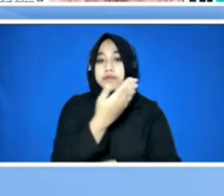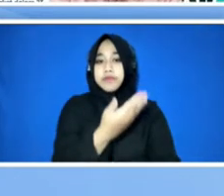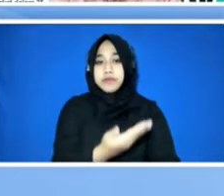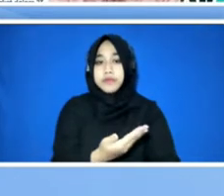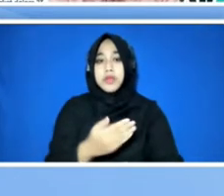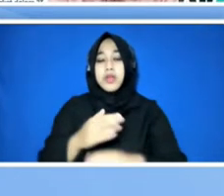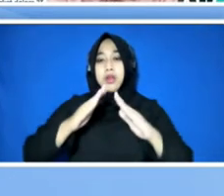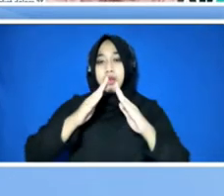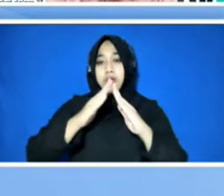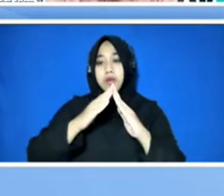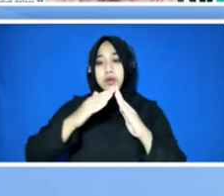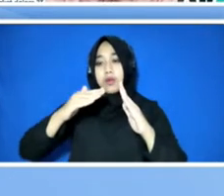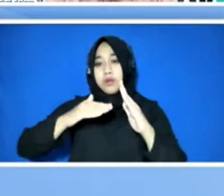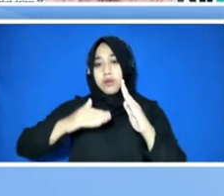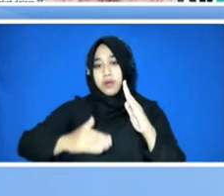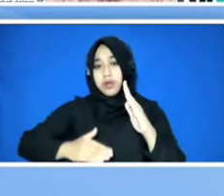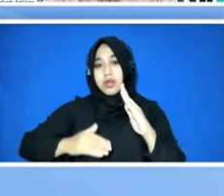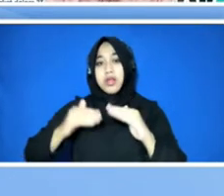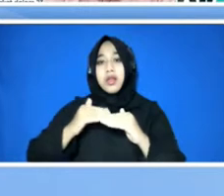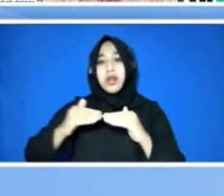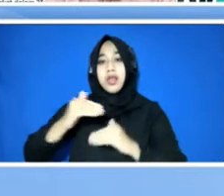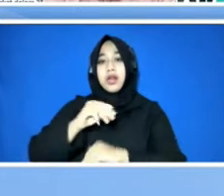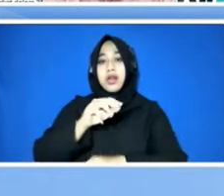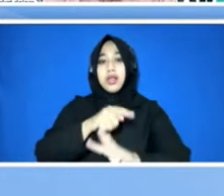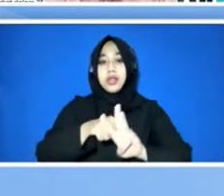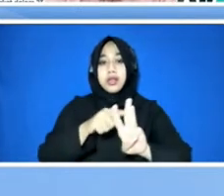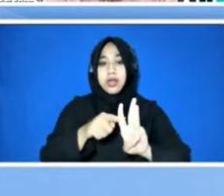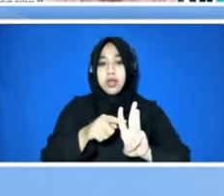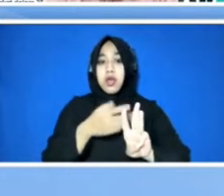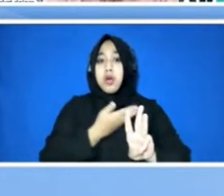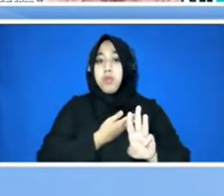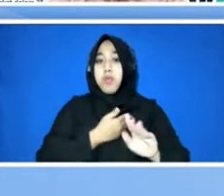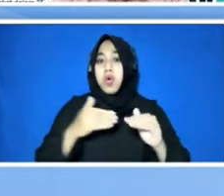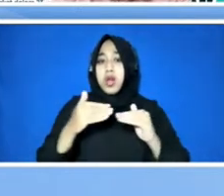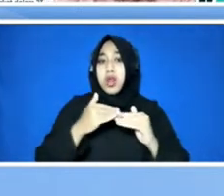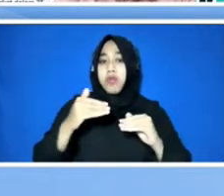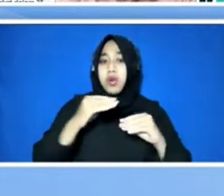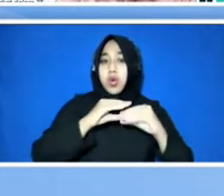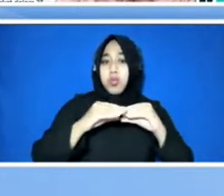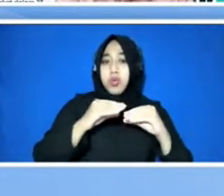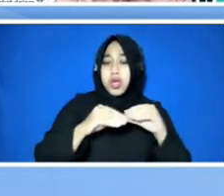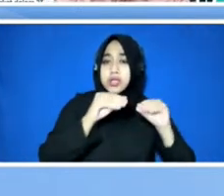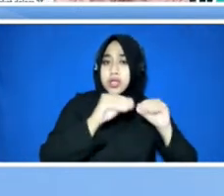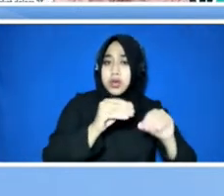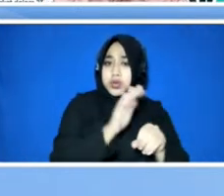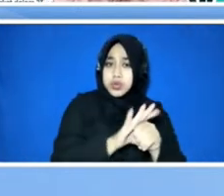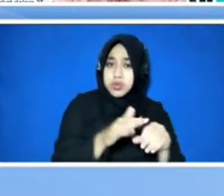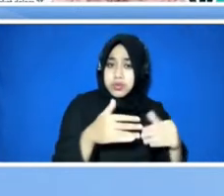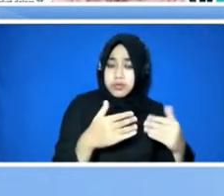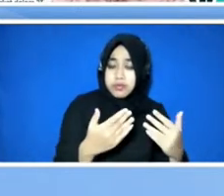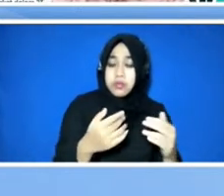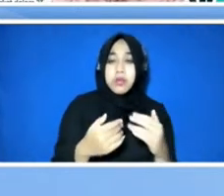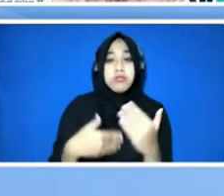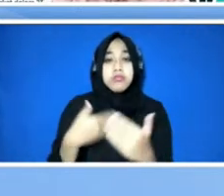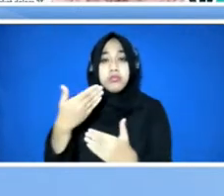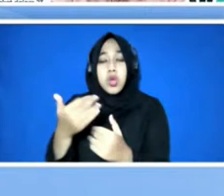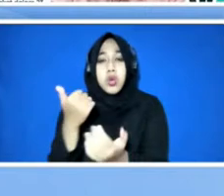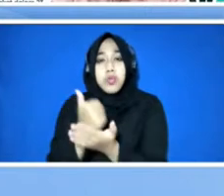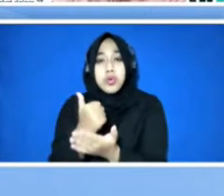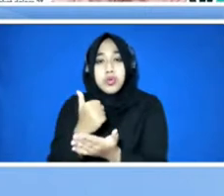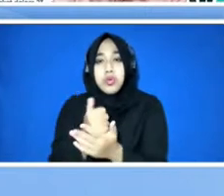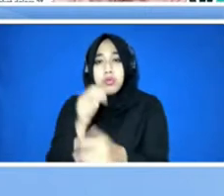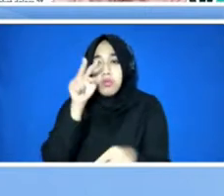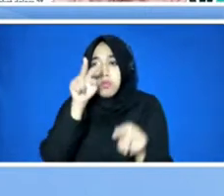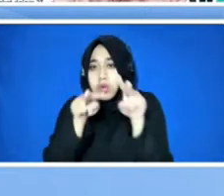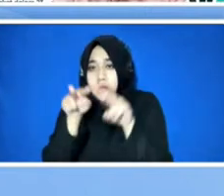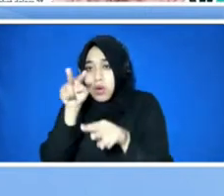3, mau pilih yang mana kita? Mau hanya sampai level komunikasi edukasi cukup, atau kemudian kita betul-betul memantau walaupun